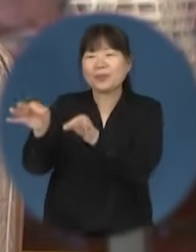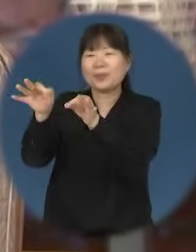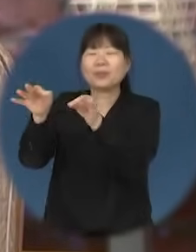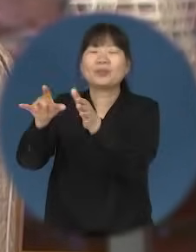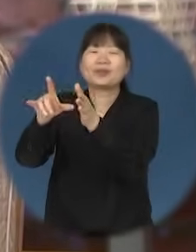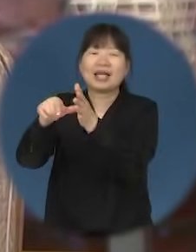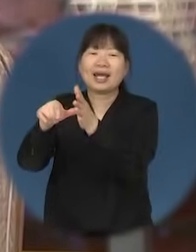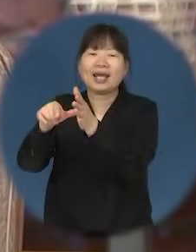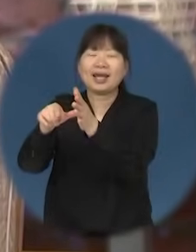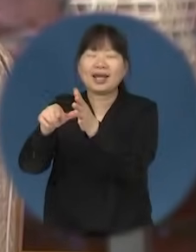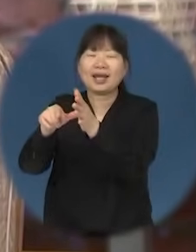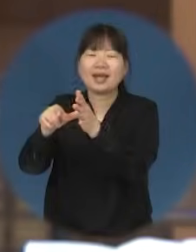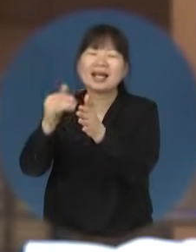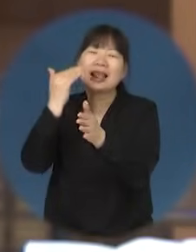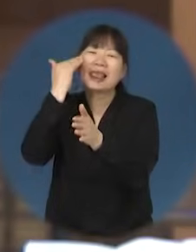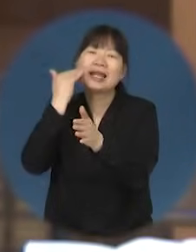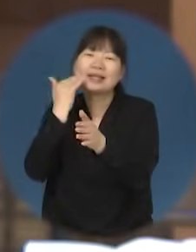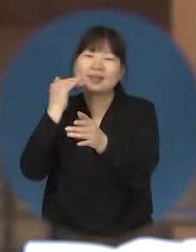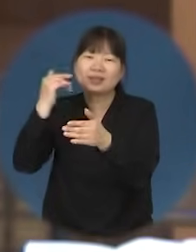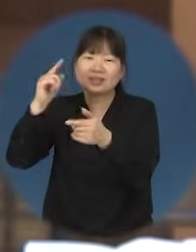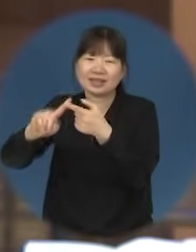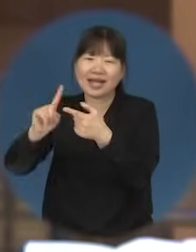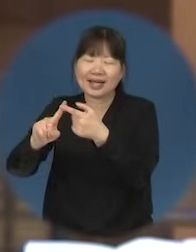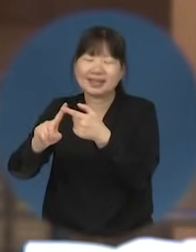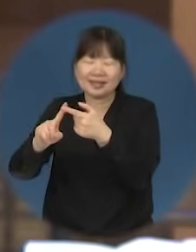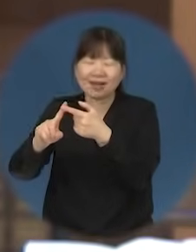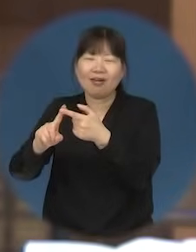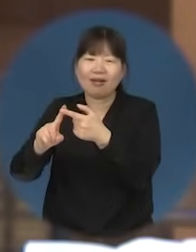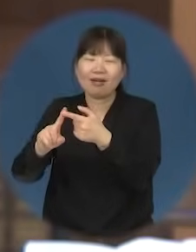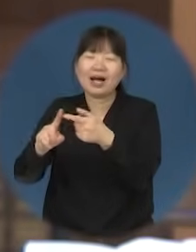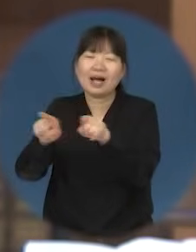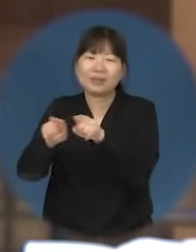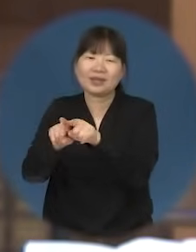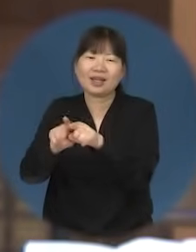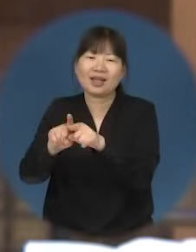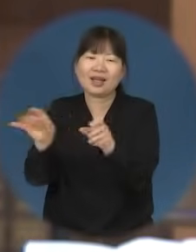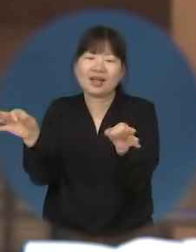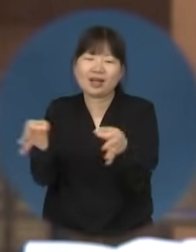쉐어하는 것이 되겠죠. 그런 방식으로 예. 지금 월세 돈을 받는 건 아니지만 예, 예.